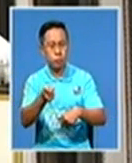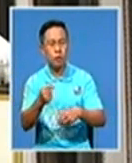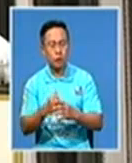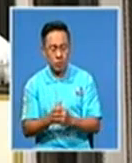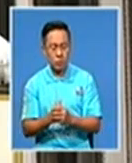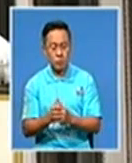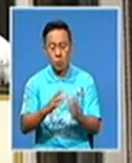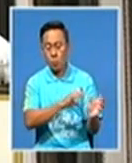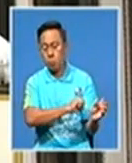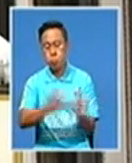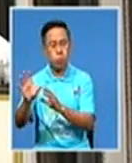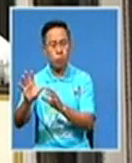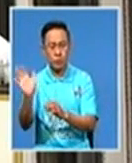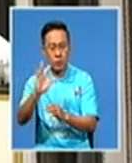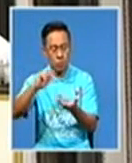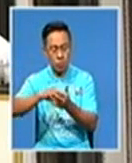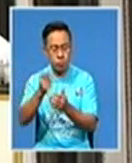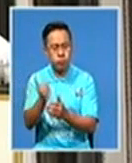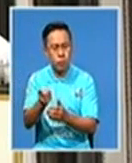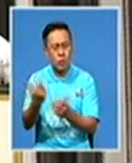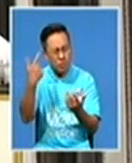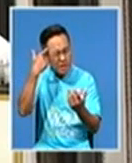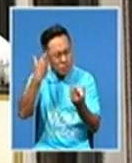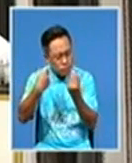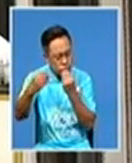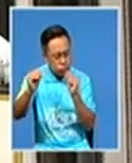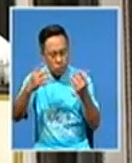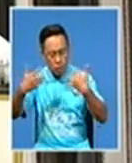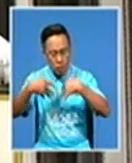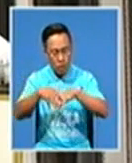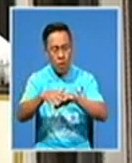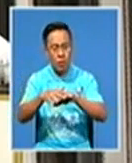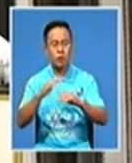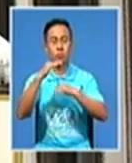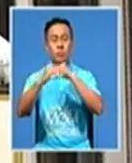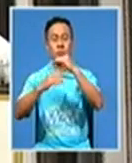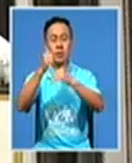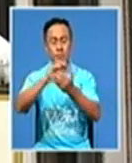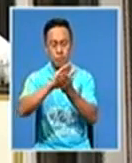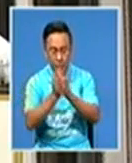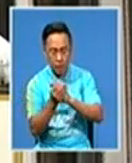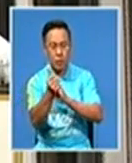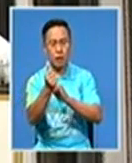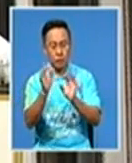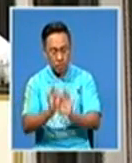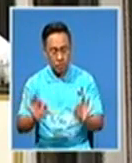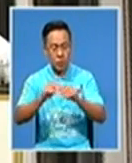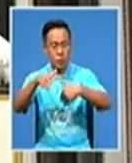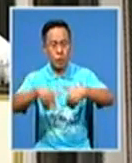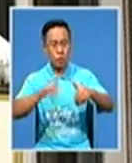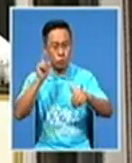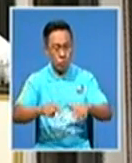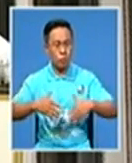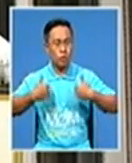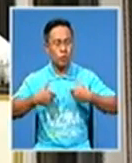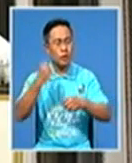อยู่ในพื้นที่เขาอยู่แล้วนะทำยังไงมันต้องไปด้วยกันนะคือเจริญได้พัฒนาได้เปลี่ยนแปลงได้แต่ เขาก็ต้องมีความสุขจะทำยัง